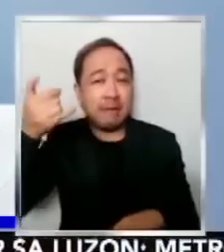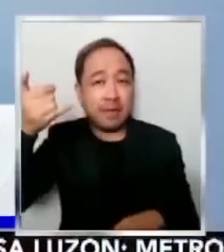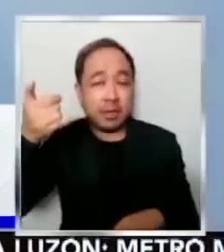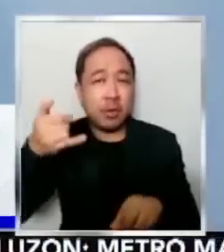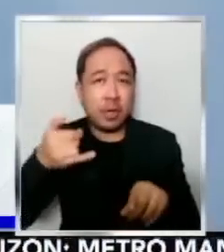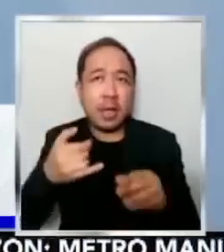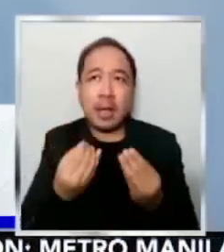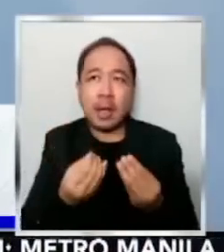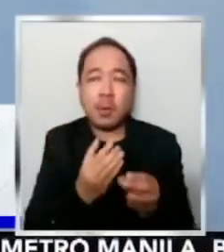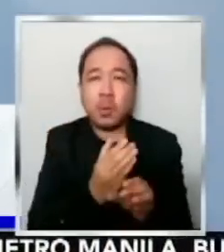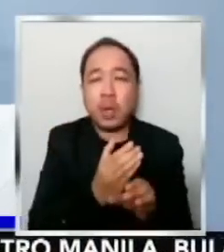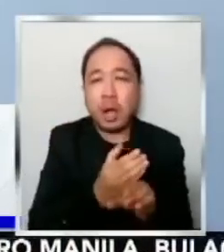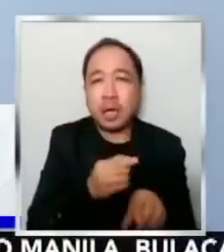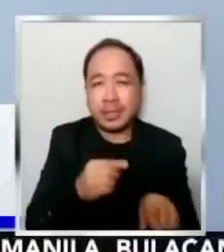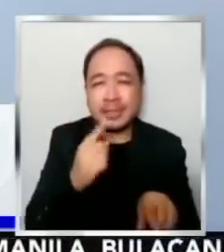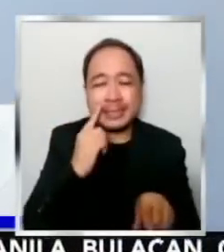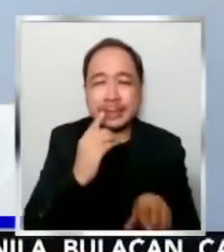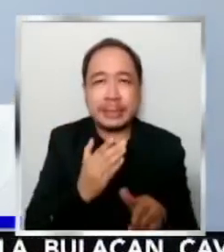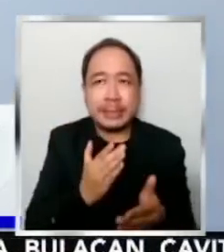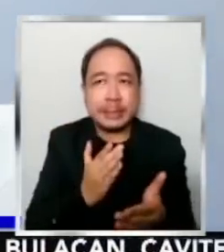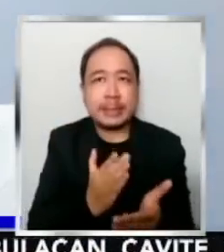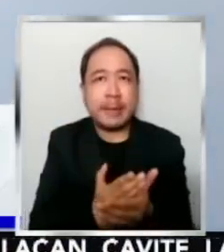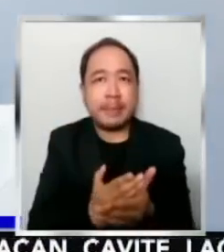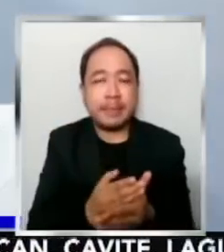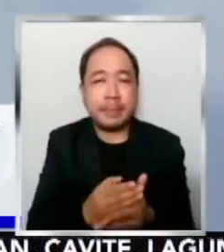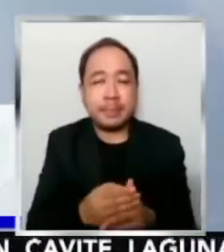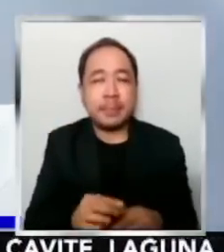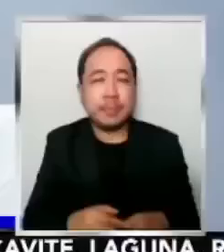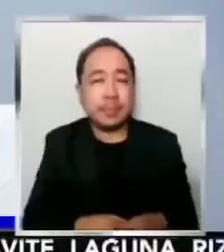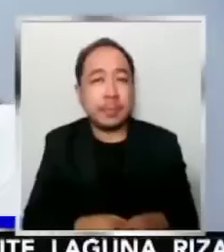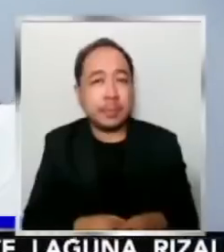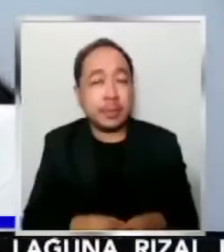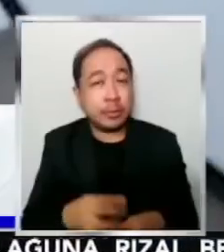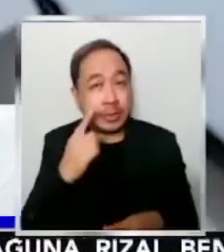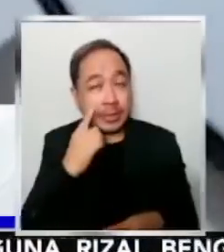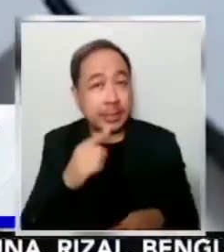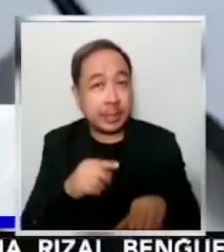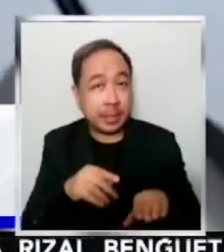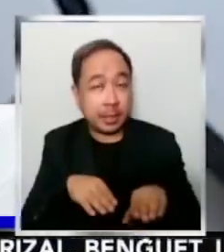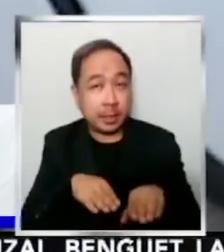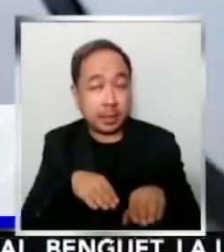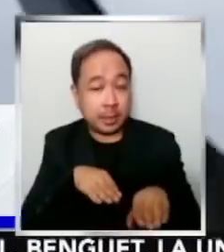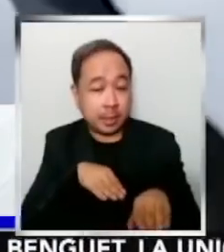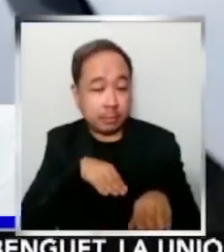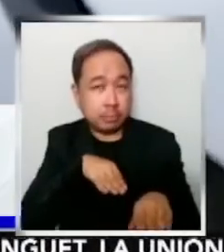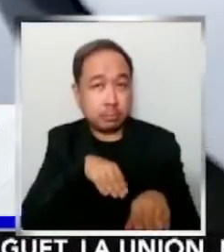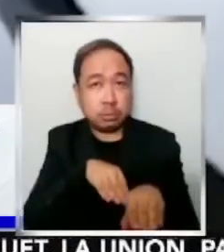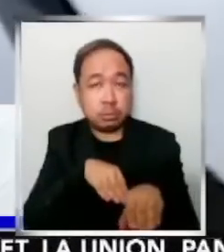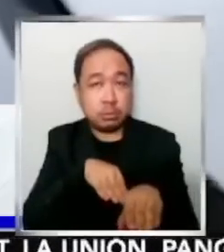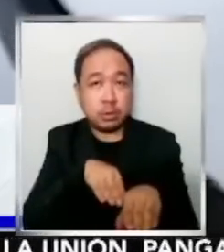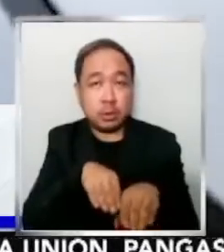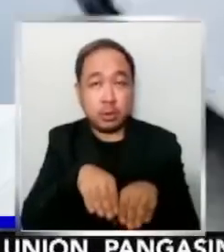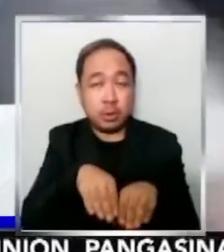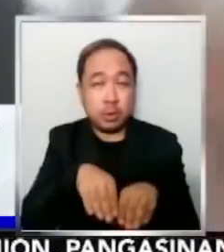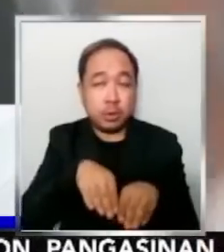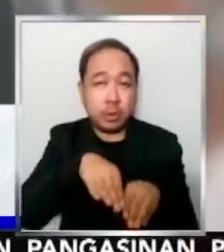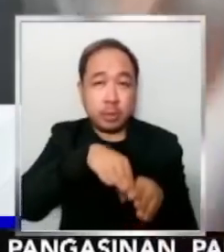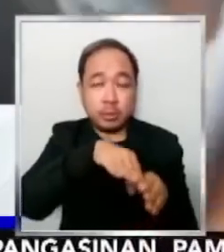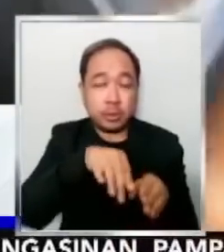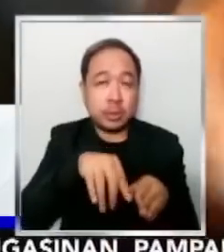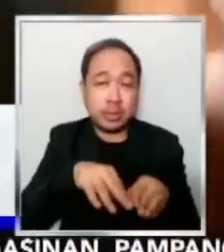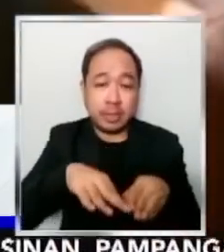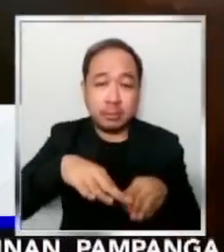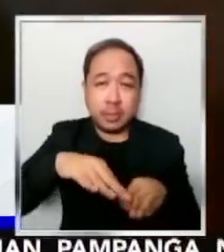kotse. Sa isang bahagi ng video, makikita umangat na ang hood ng nasabing sasakyan matapos mabunggo sa kotseng nasa harapan